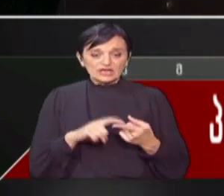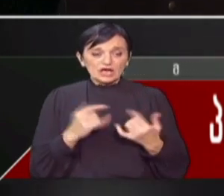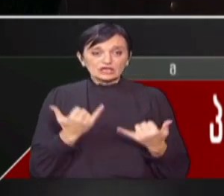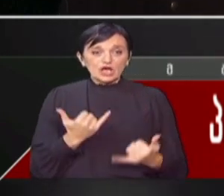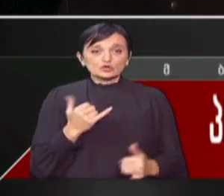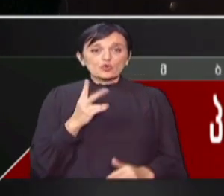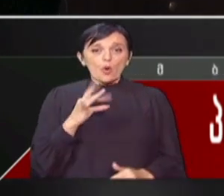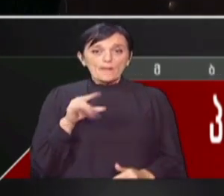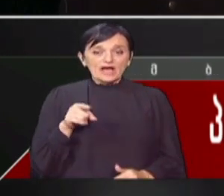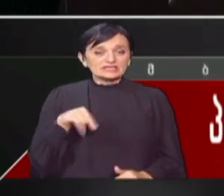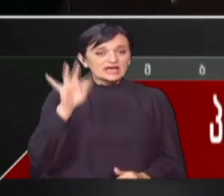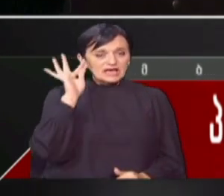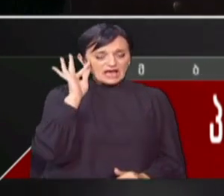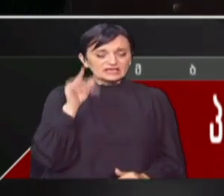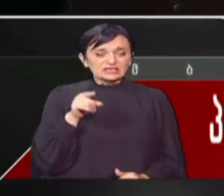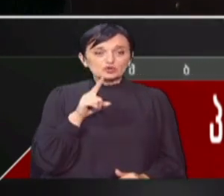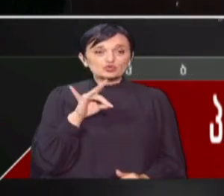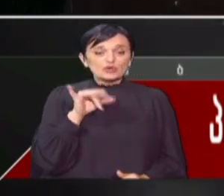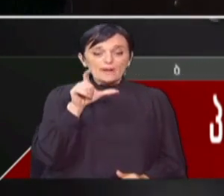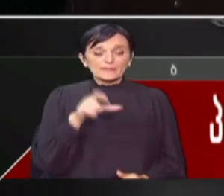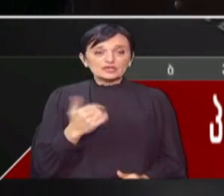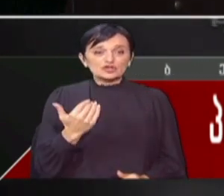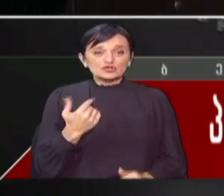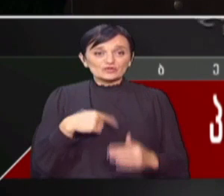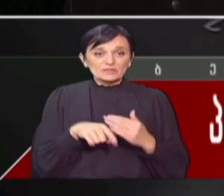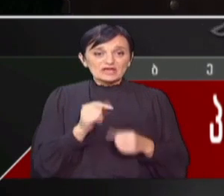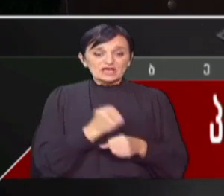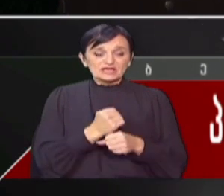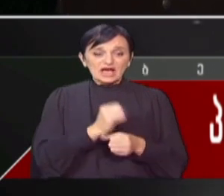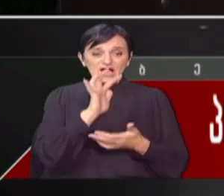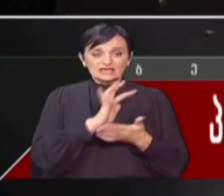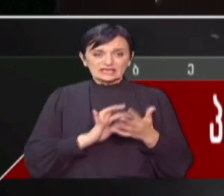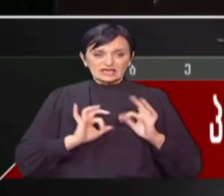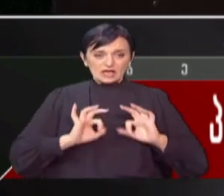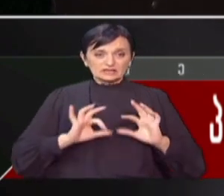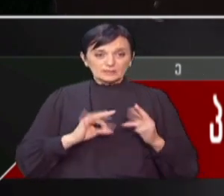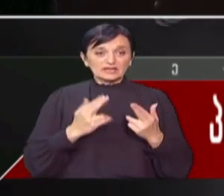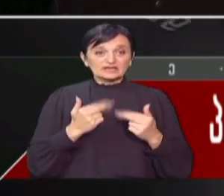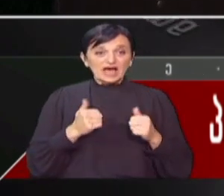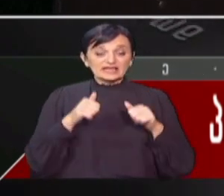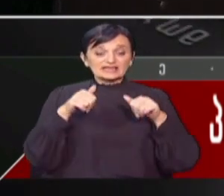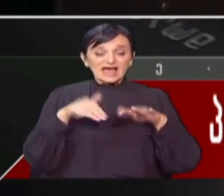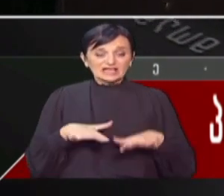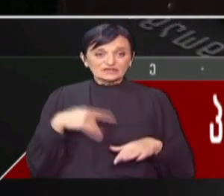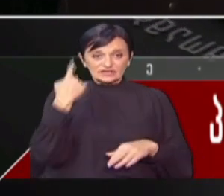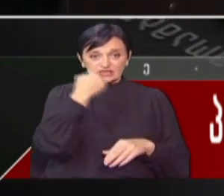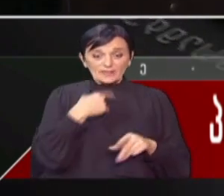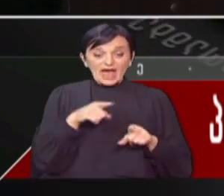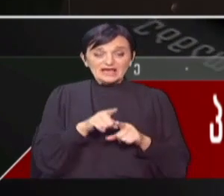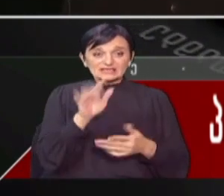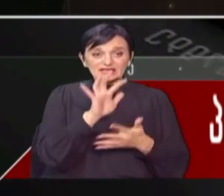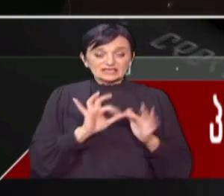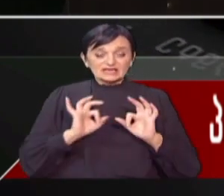ირაკლი კობახიძემ ასევე გაიხსენა თავად სალომე ზურაბიშვილის მიერ გაკეთებული განცხადებებიც და დასკვნის სახით ასეთი ტიპის